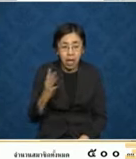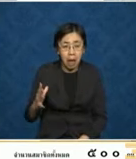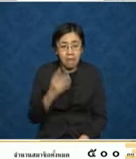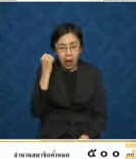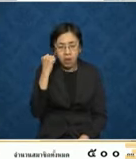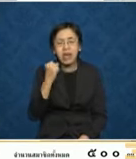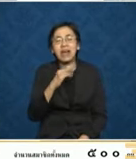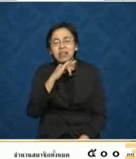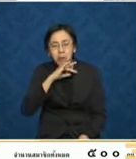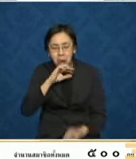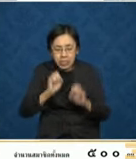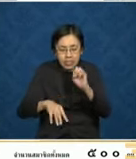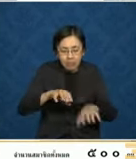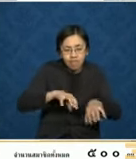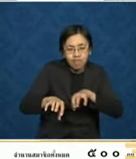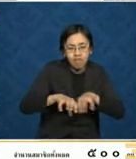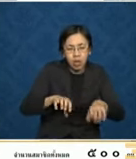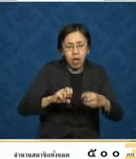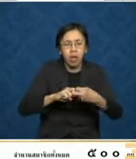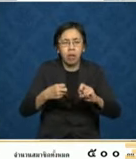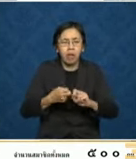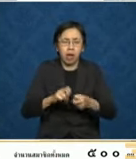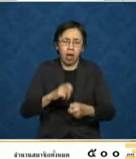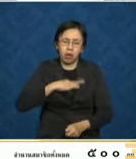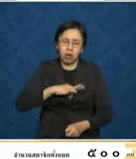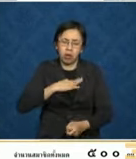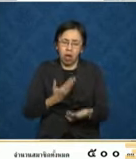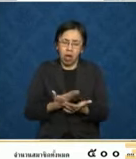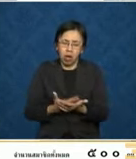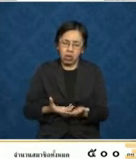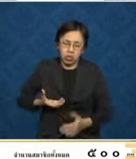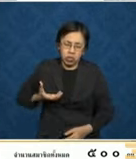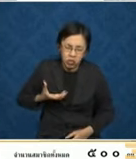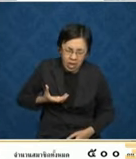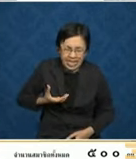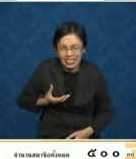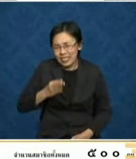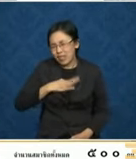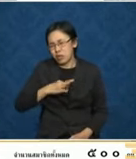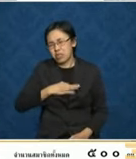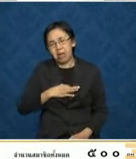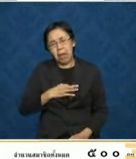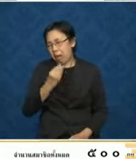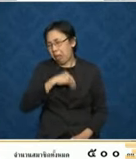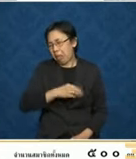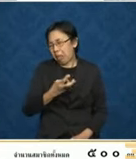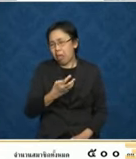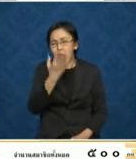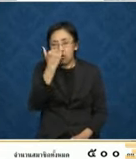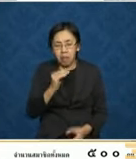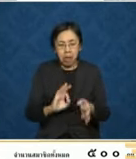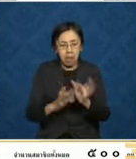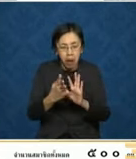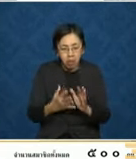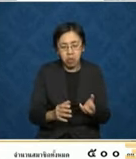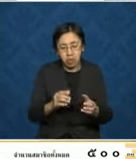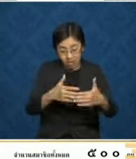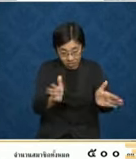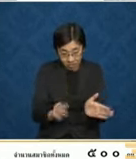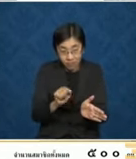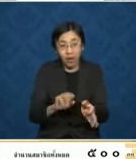ค่ะเพราะปัญหาจุดคุ้มทุนของการลงทุนระบบการทำขยะนี่เนื่องจากการเผาขยะนี่มันมีค่าใช้จ่ายสู